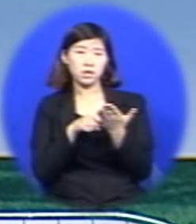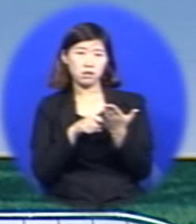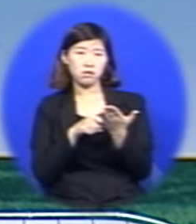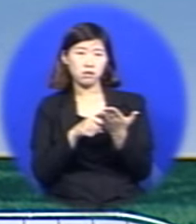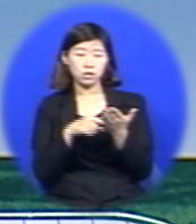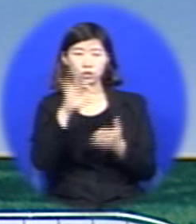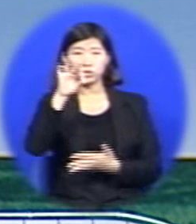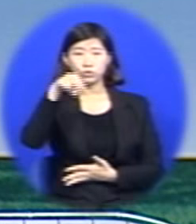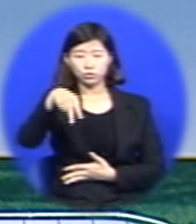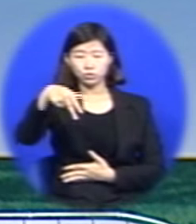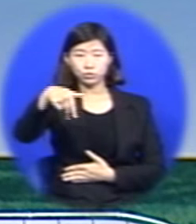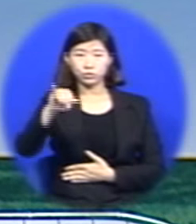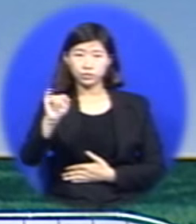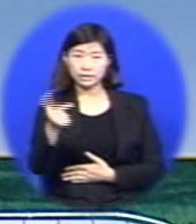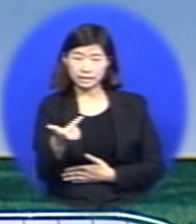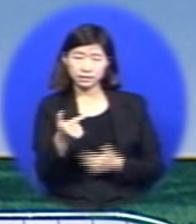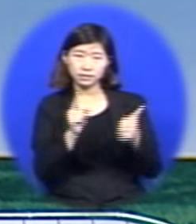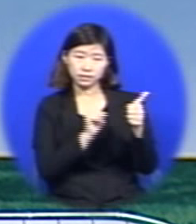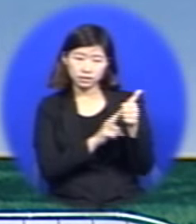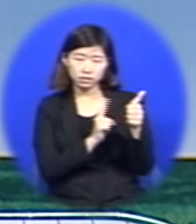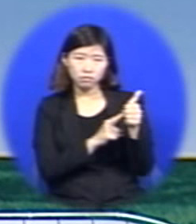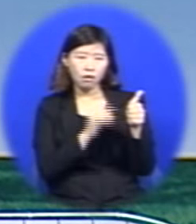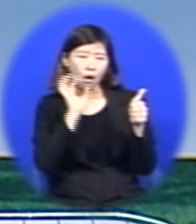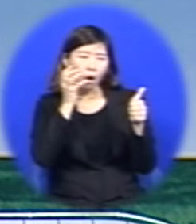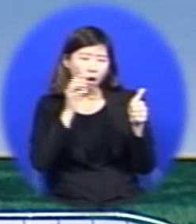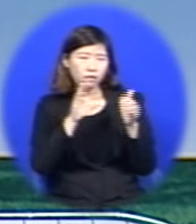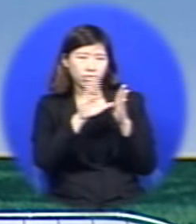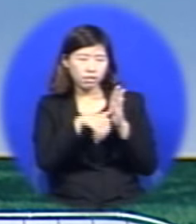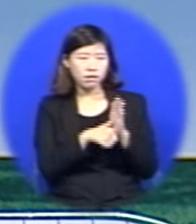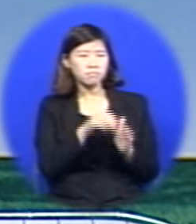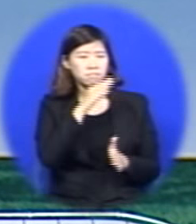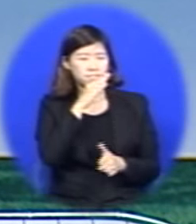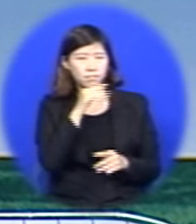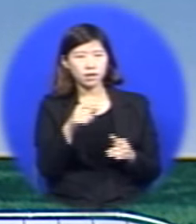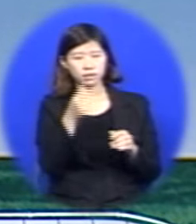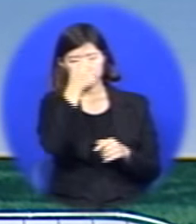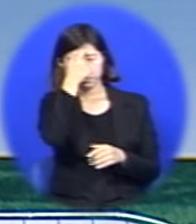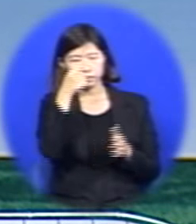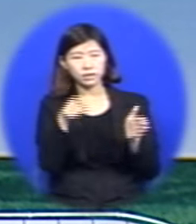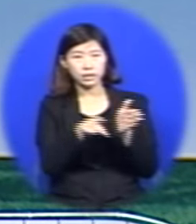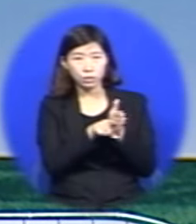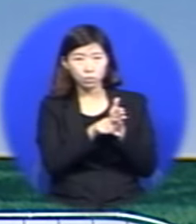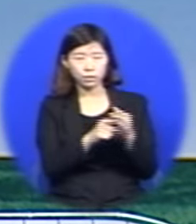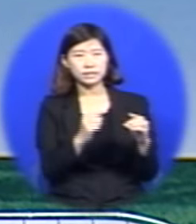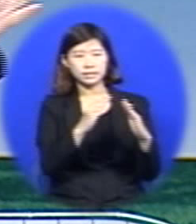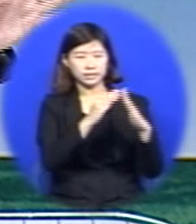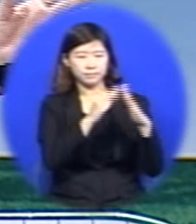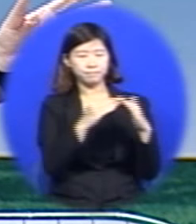때 늘 말씀을 묵상하고 기도 생활을 배우고 그러다가 그가 초등학교